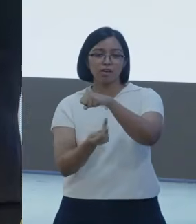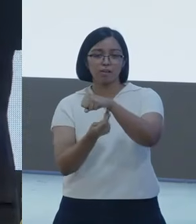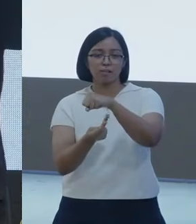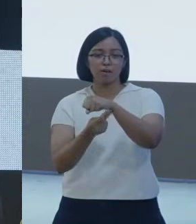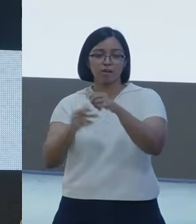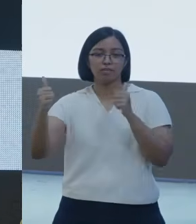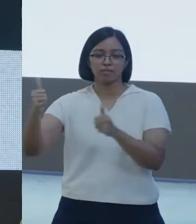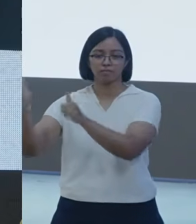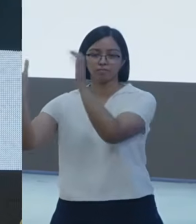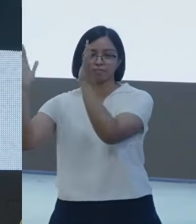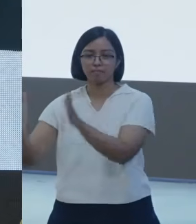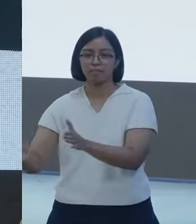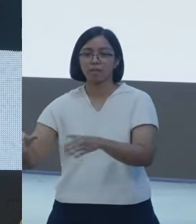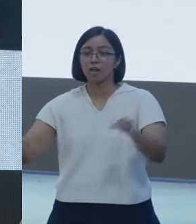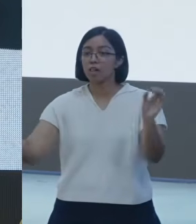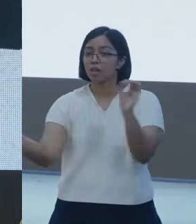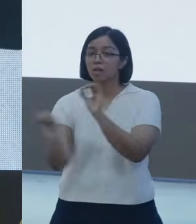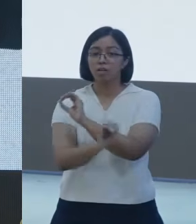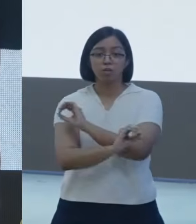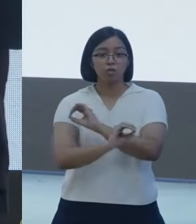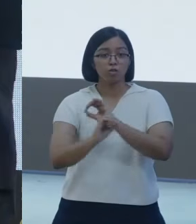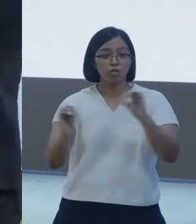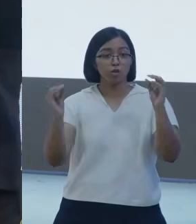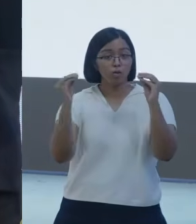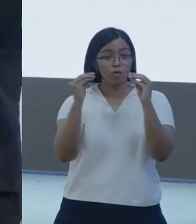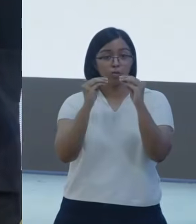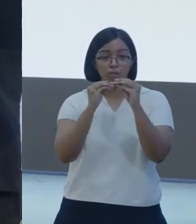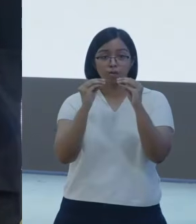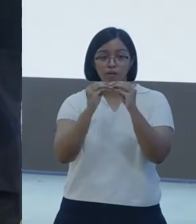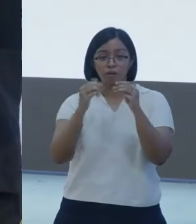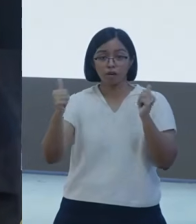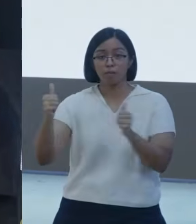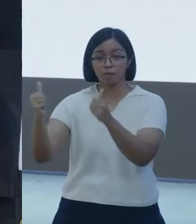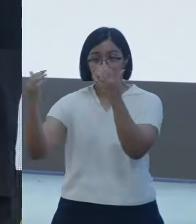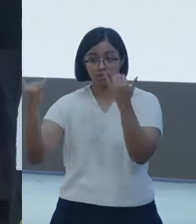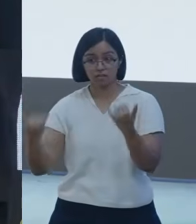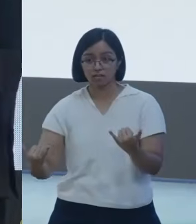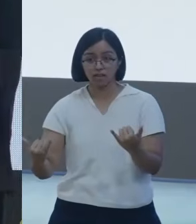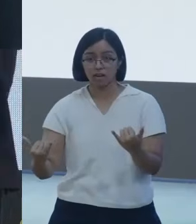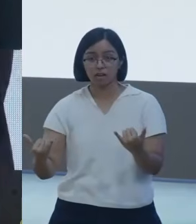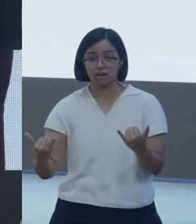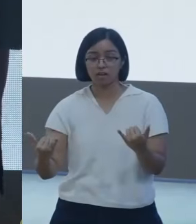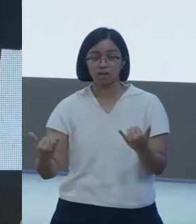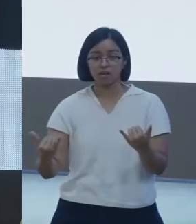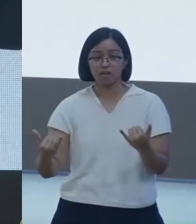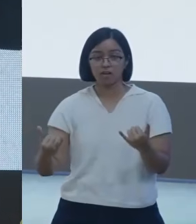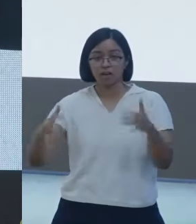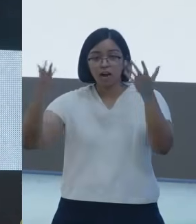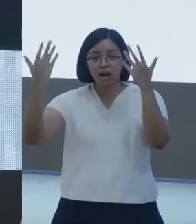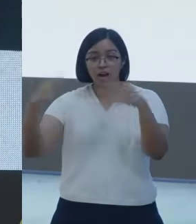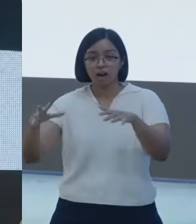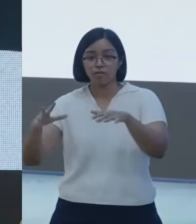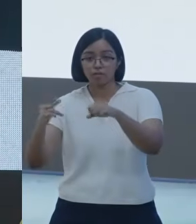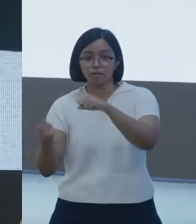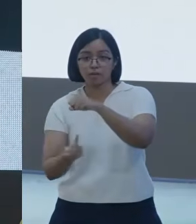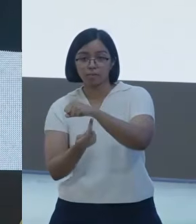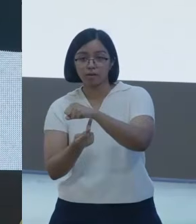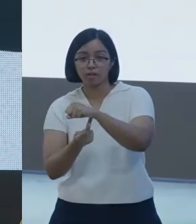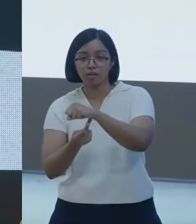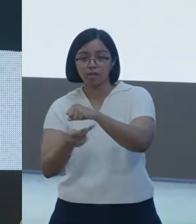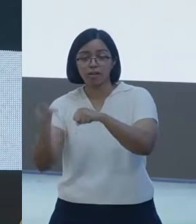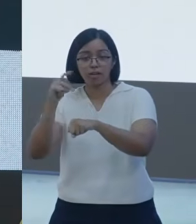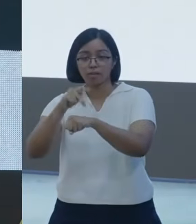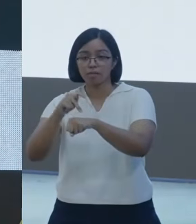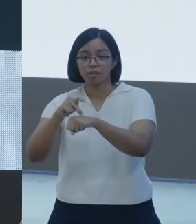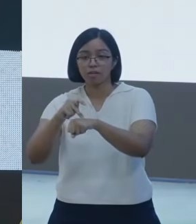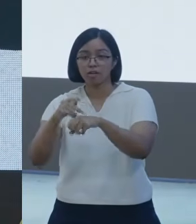na pong apostle pagkatapos nila. Hindi po totoo na merong